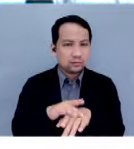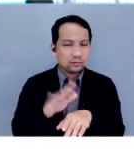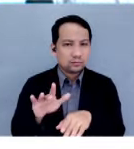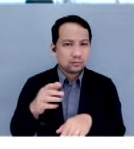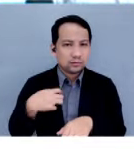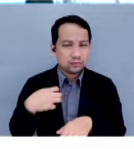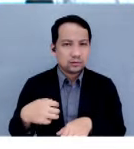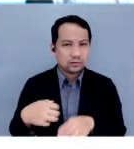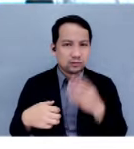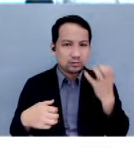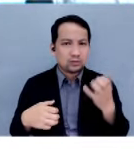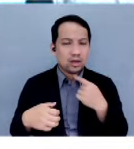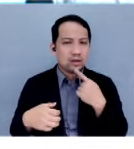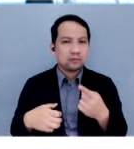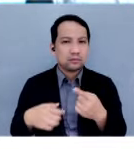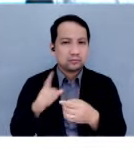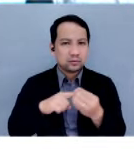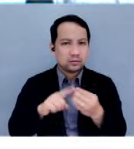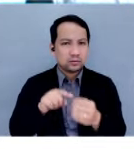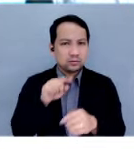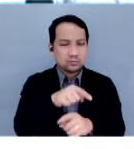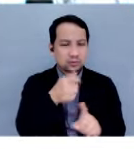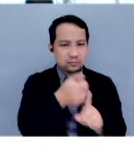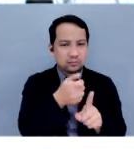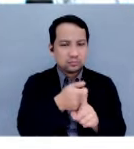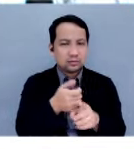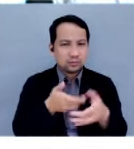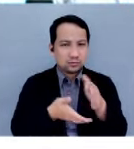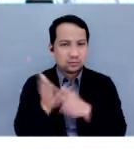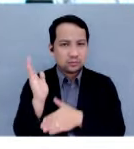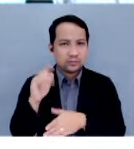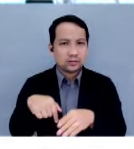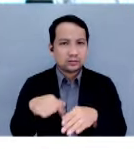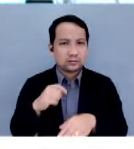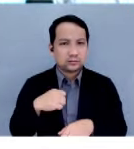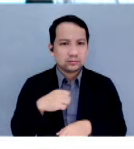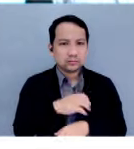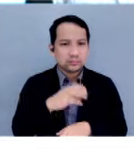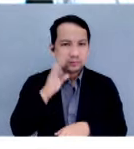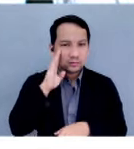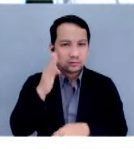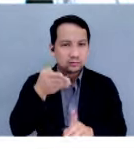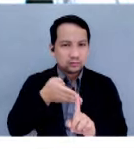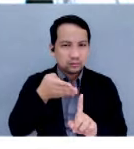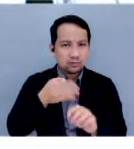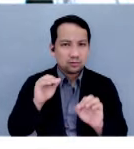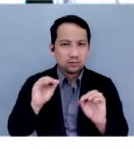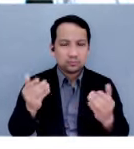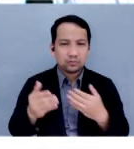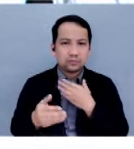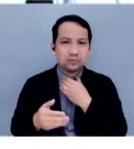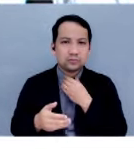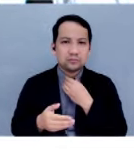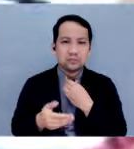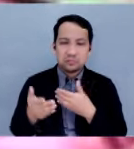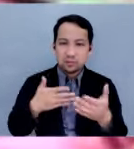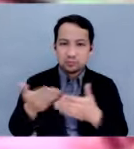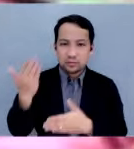rin si De La Rosa sa akusasyon at pag-walk out ni Senador Tulfo. Wala akong bias dito. Kahit na sabi niyo dati akong chief